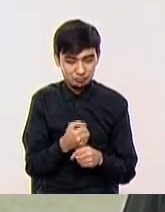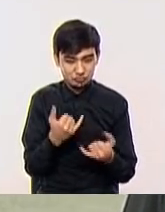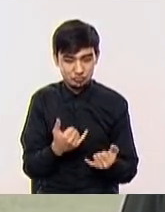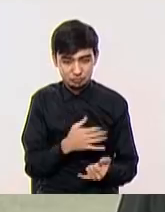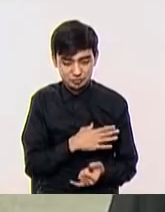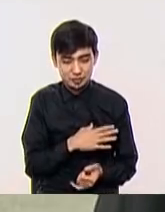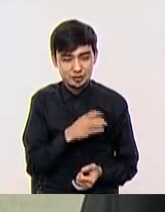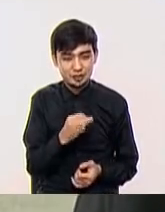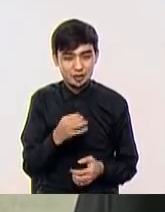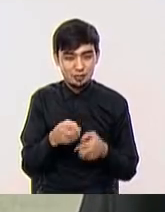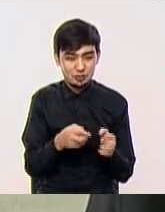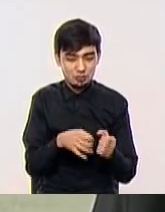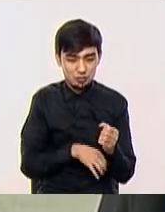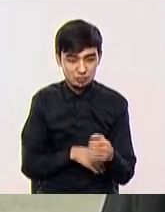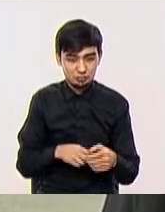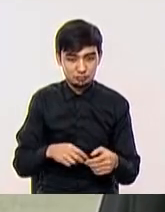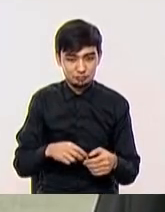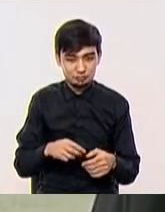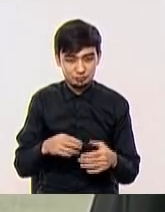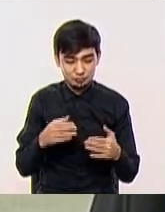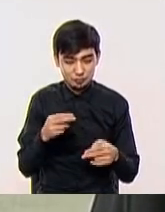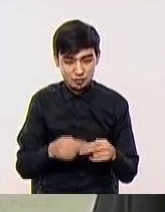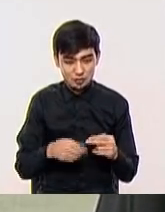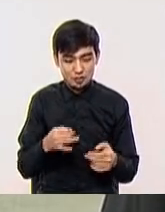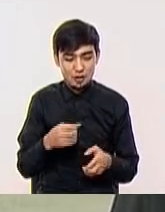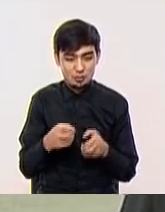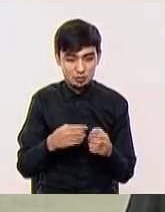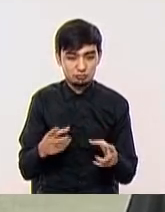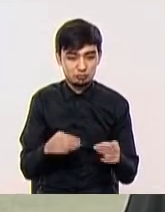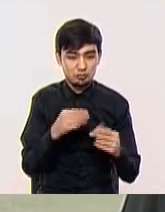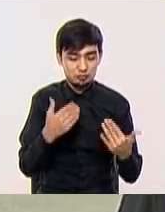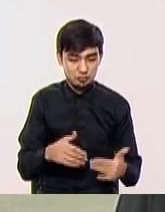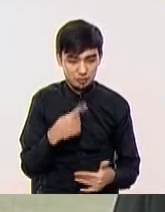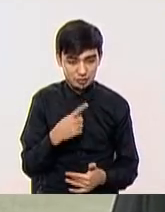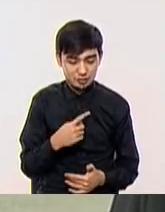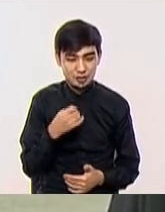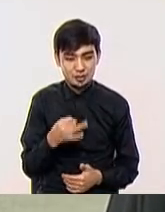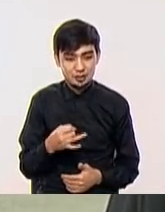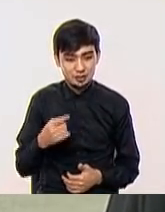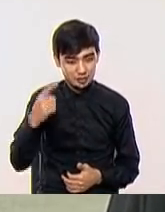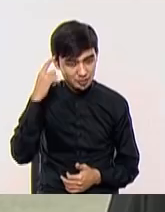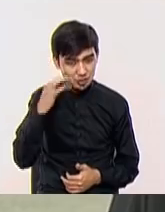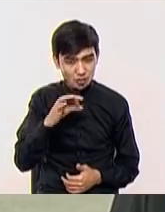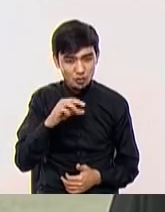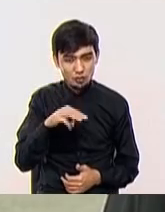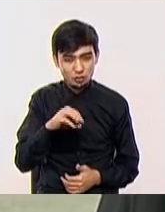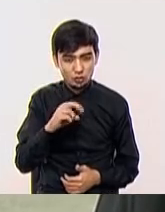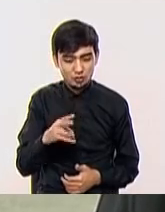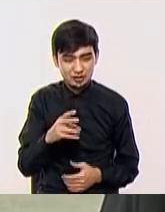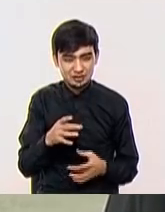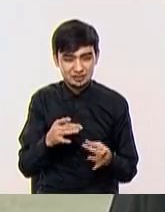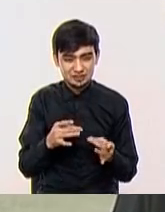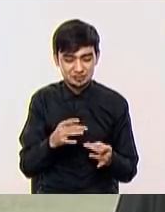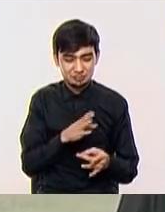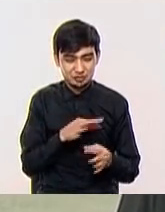операциядан шығып, операция сәтті өтті дейді. Жа басында атек әрің екен. Әріңін